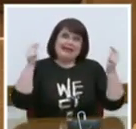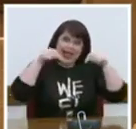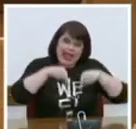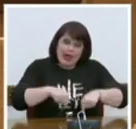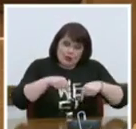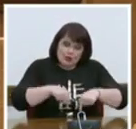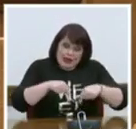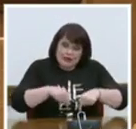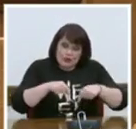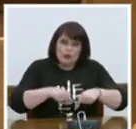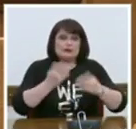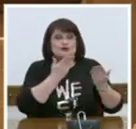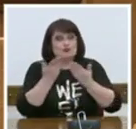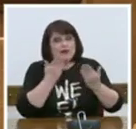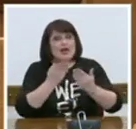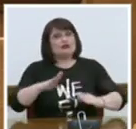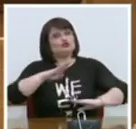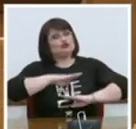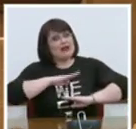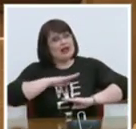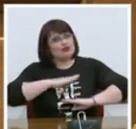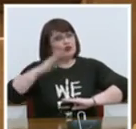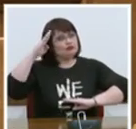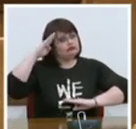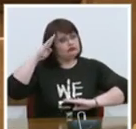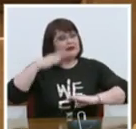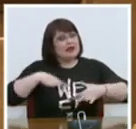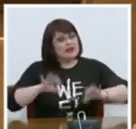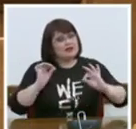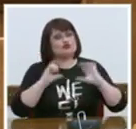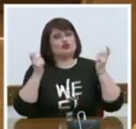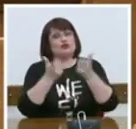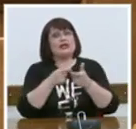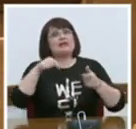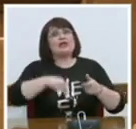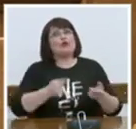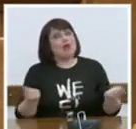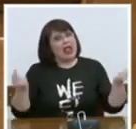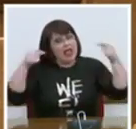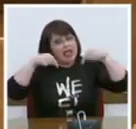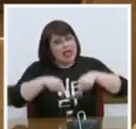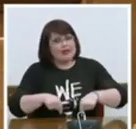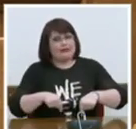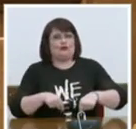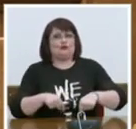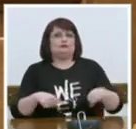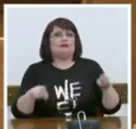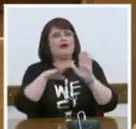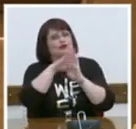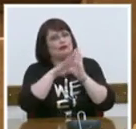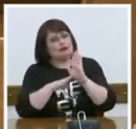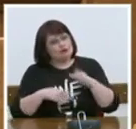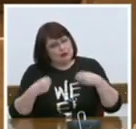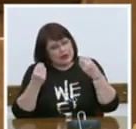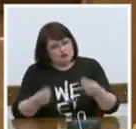να σπουδάσουν και να ξεκινήσουν τη ζωή τους στη μητέρα πατρίδα με τους καλύτερους όρους. Και